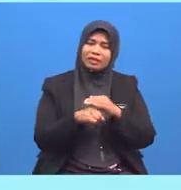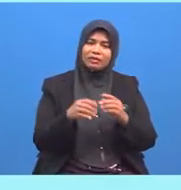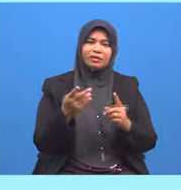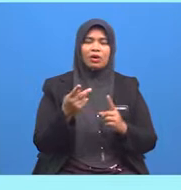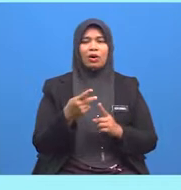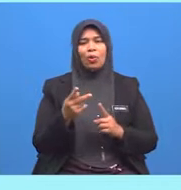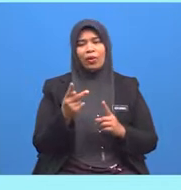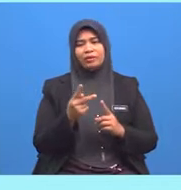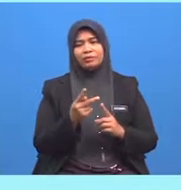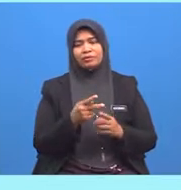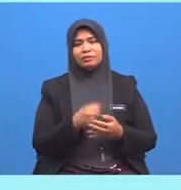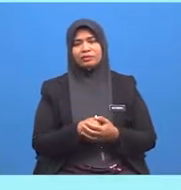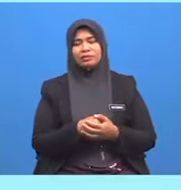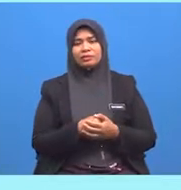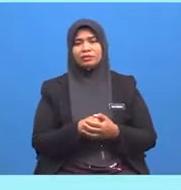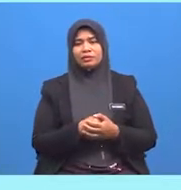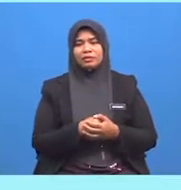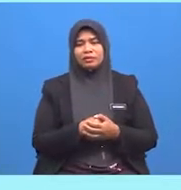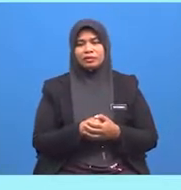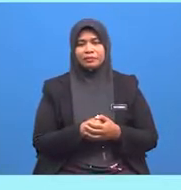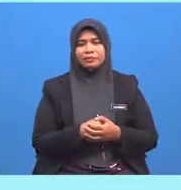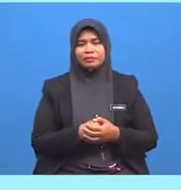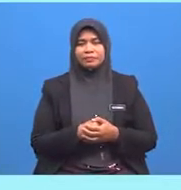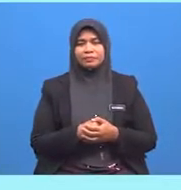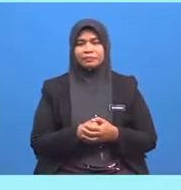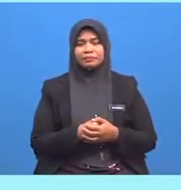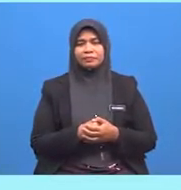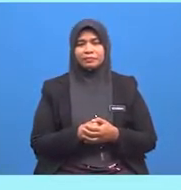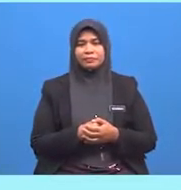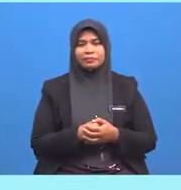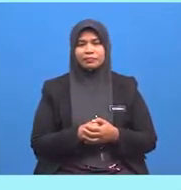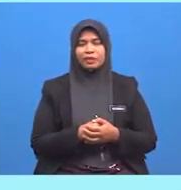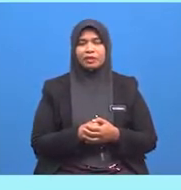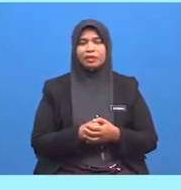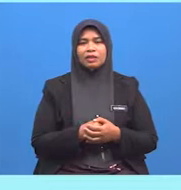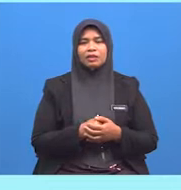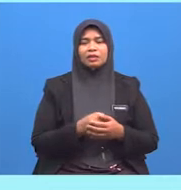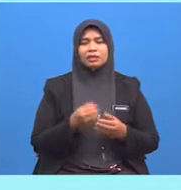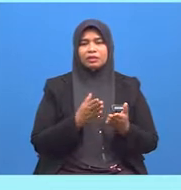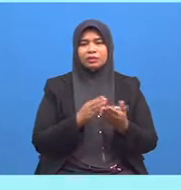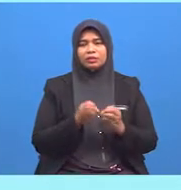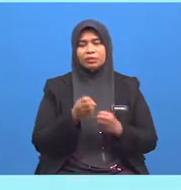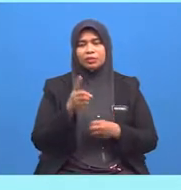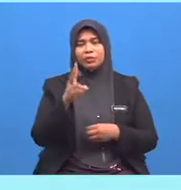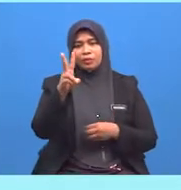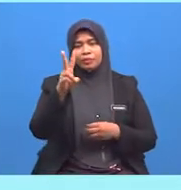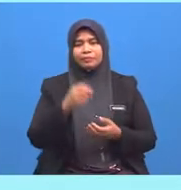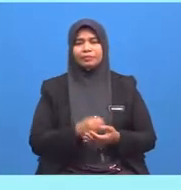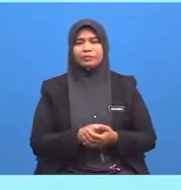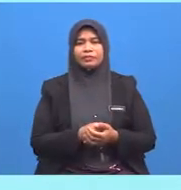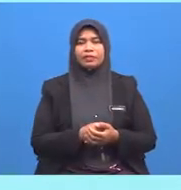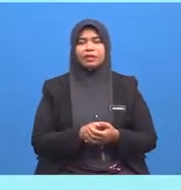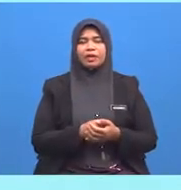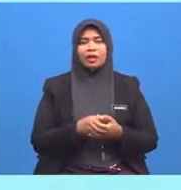untuk mencontohi akhlak Nabi Muhammad Shallallahu Alaihi Wasallam seterusnya yang kedua